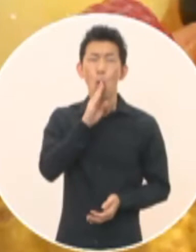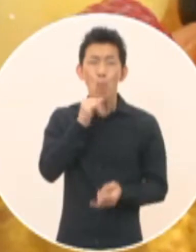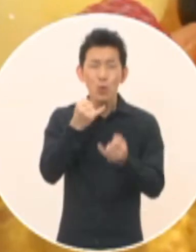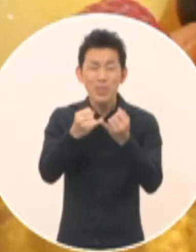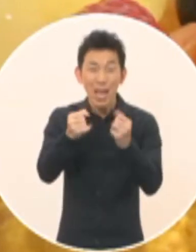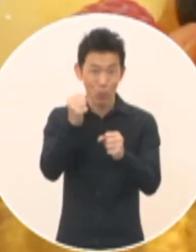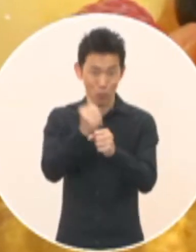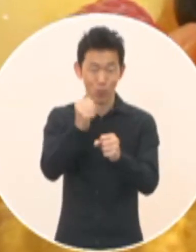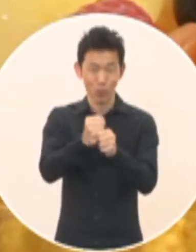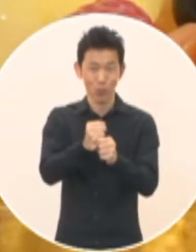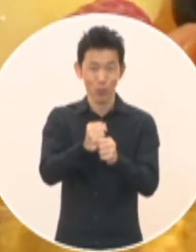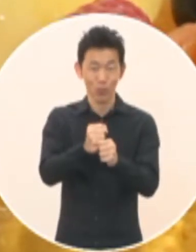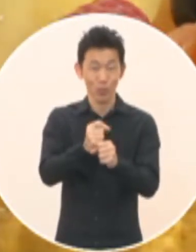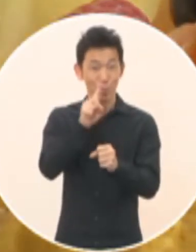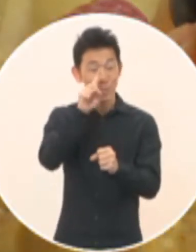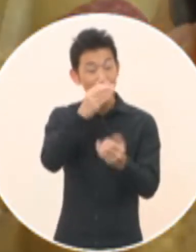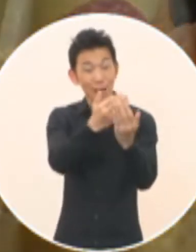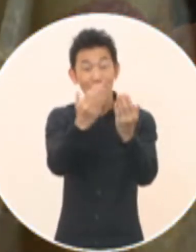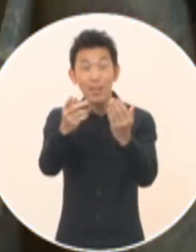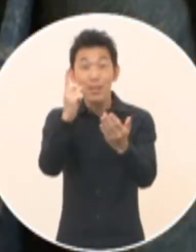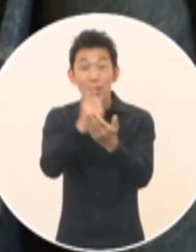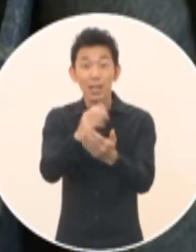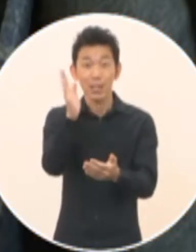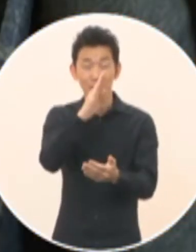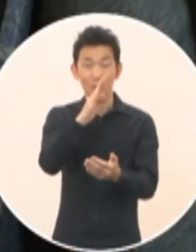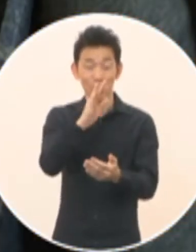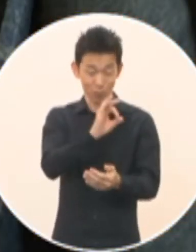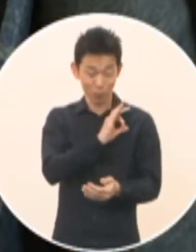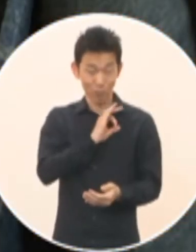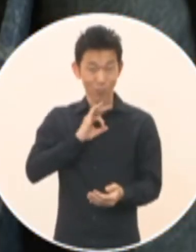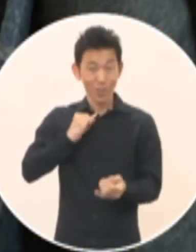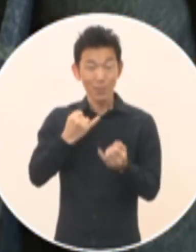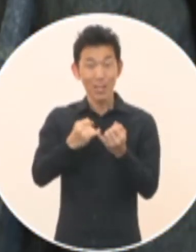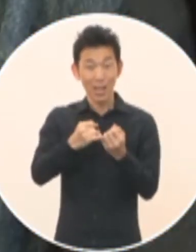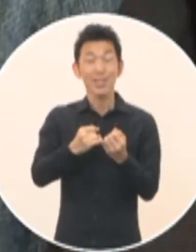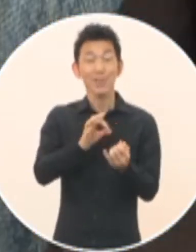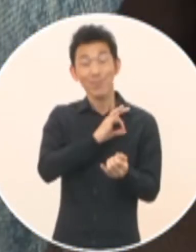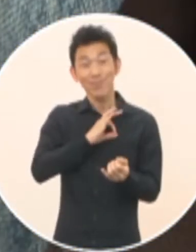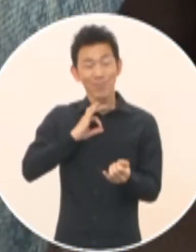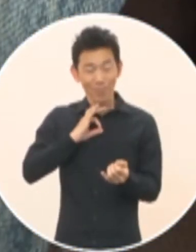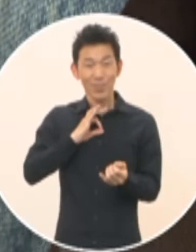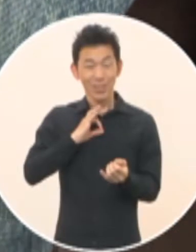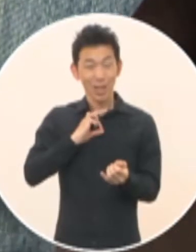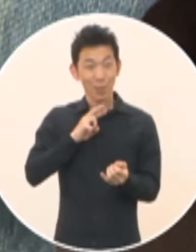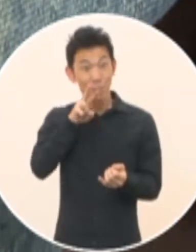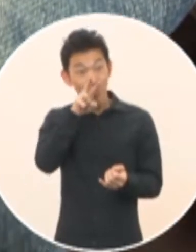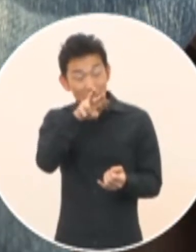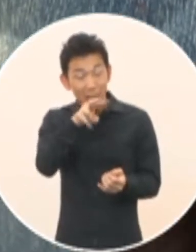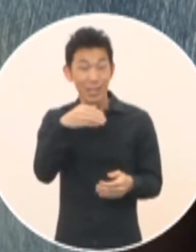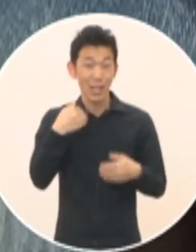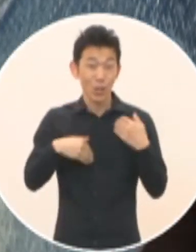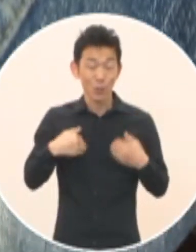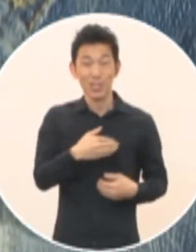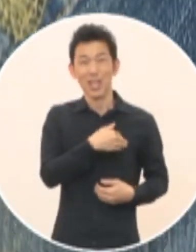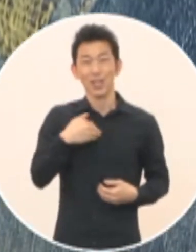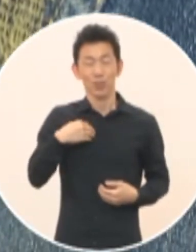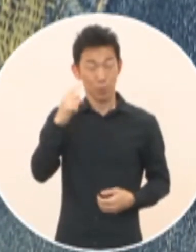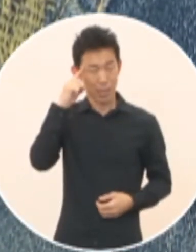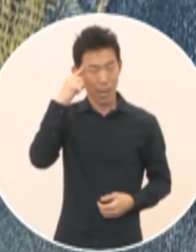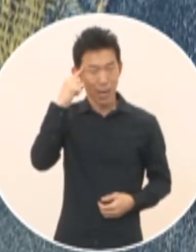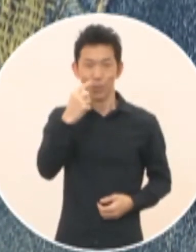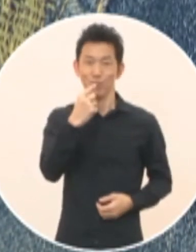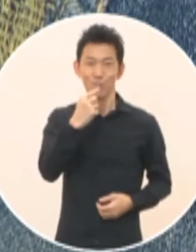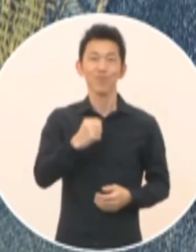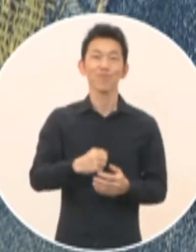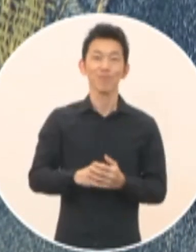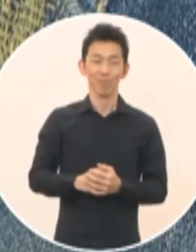見て飾っておくだけではなく、つけて楽しんで身につけて目で見て楽しんでいただけるっていうのをモットーにしてます。